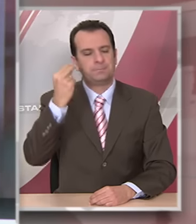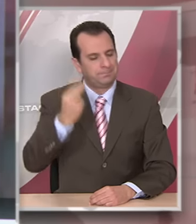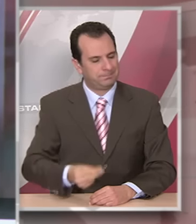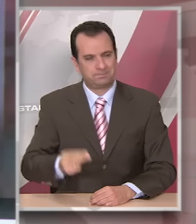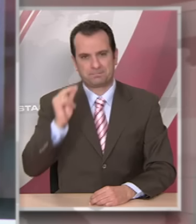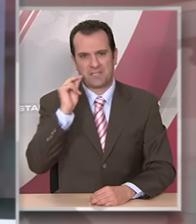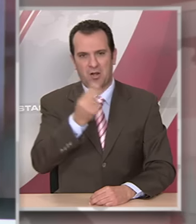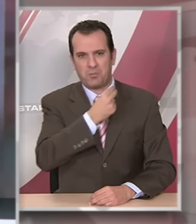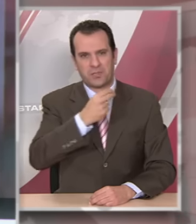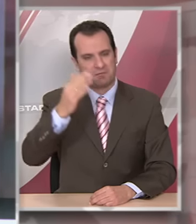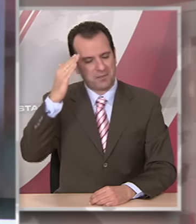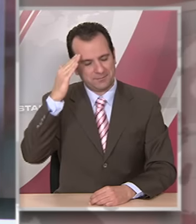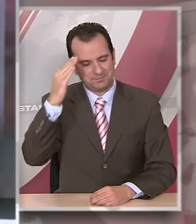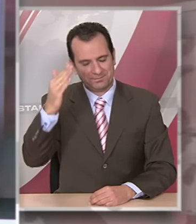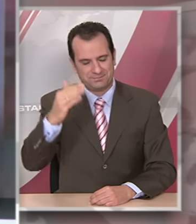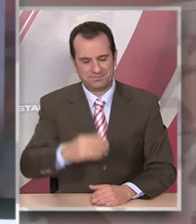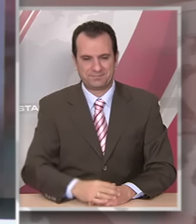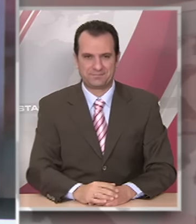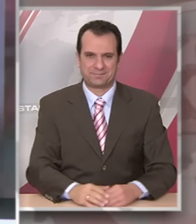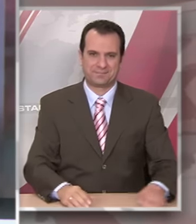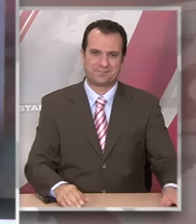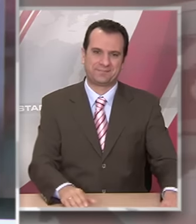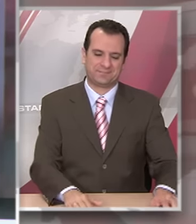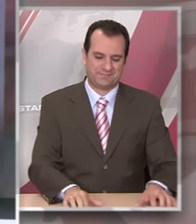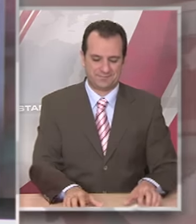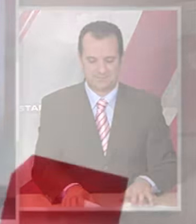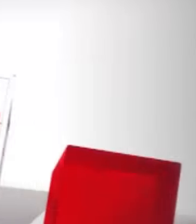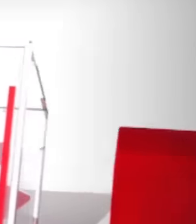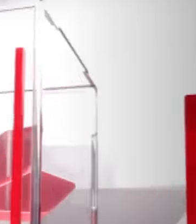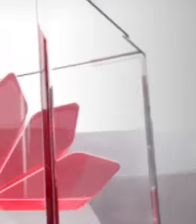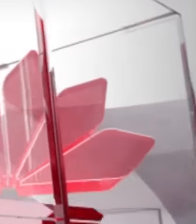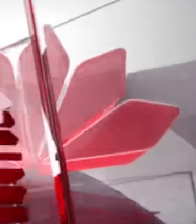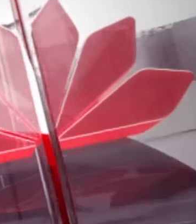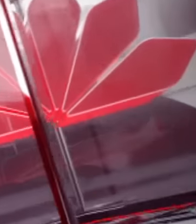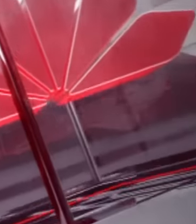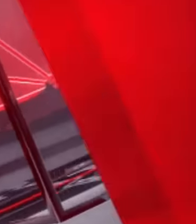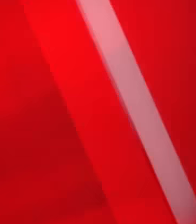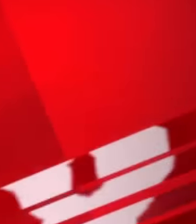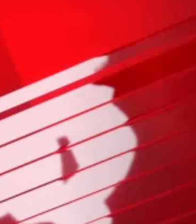και κύριοι, καλό και χαρούμενο απόγευμα να έχετε. Γεια σας.